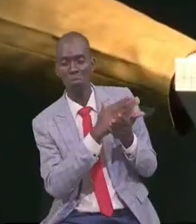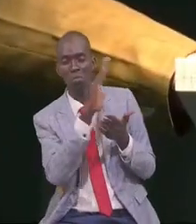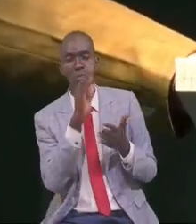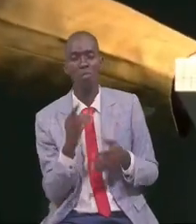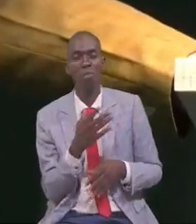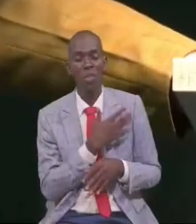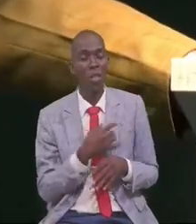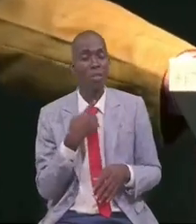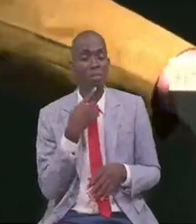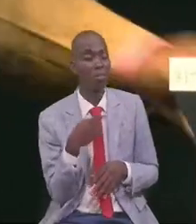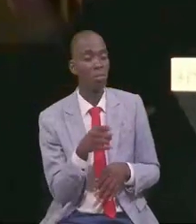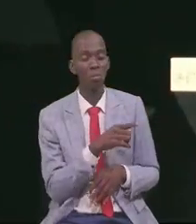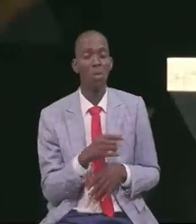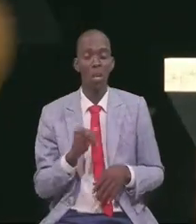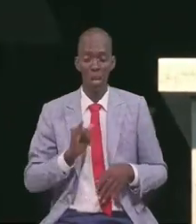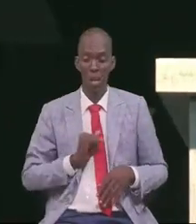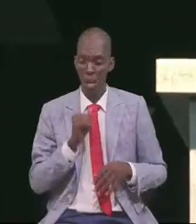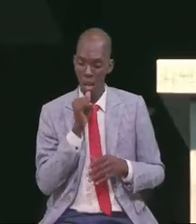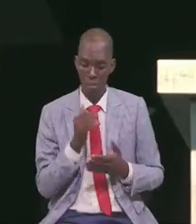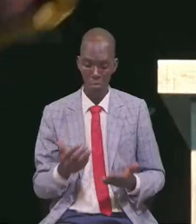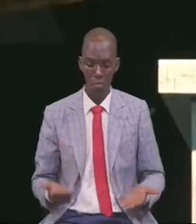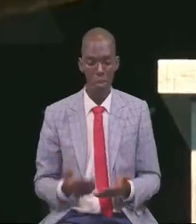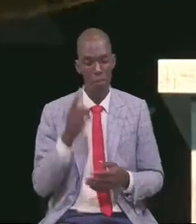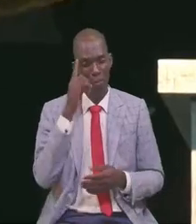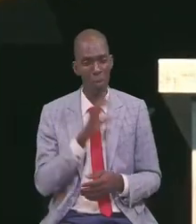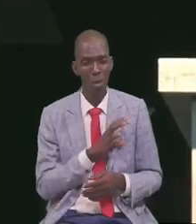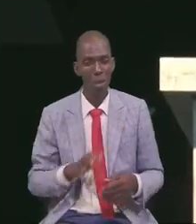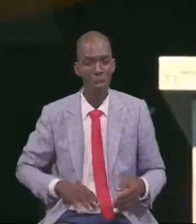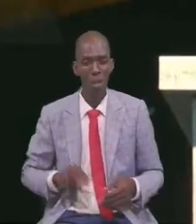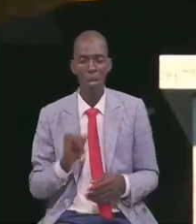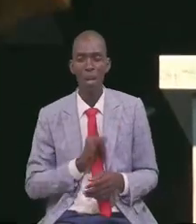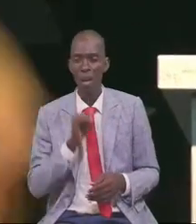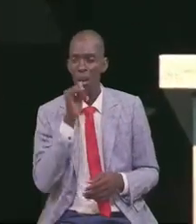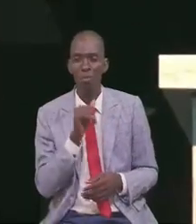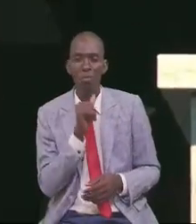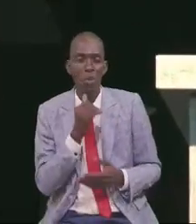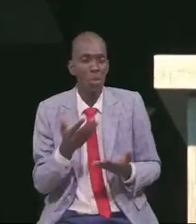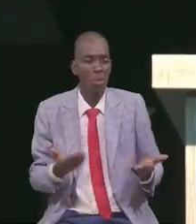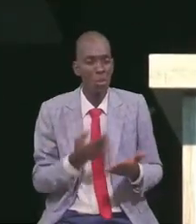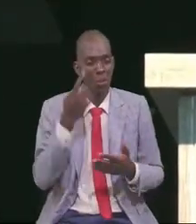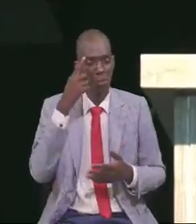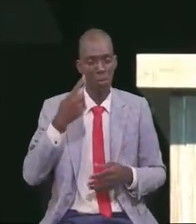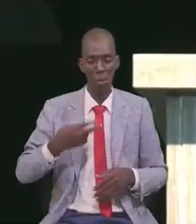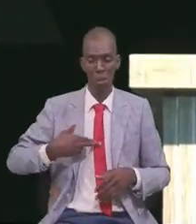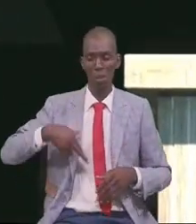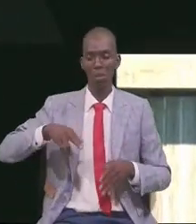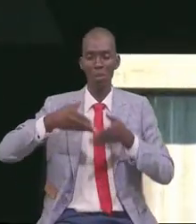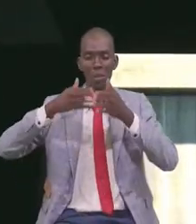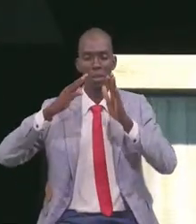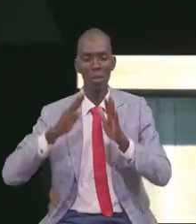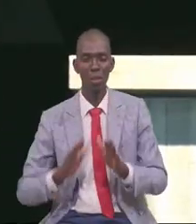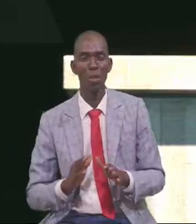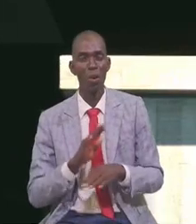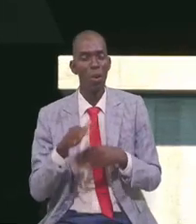dis, je suis là pour Christ, je ne suis pas là pour les pharisiens. Tous les miracles dont tu